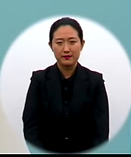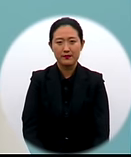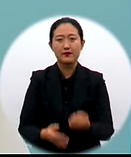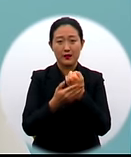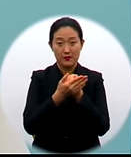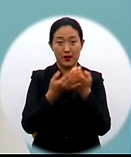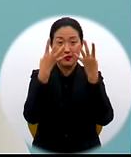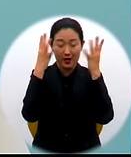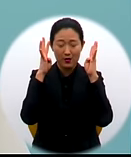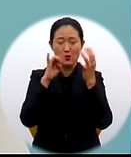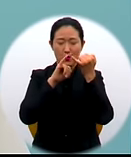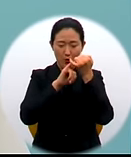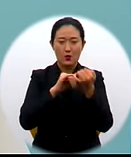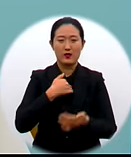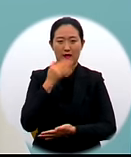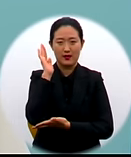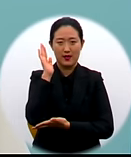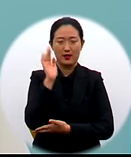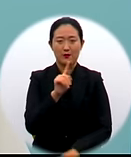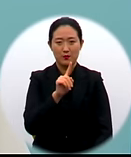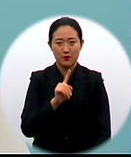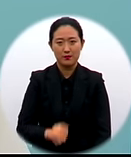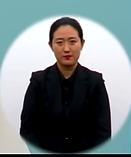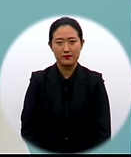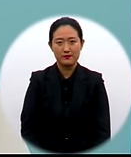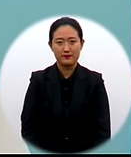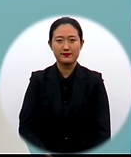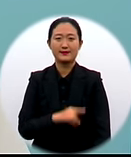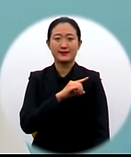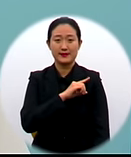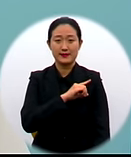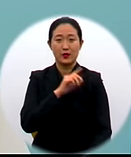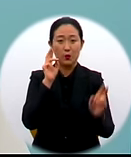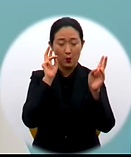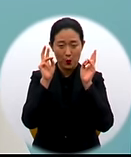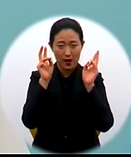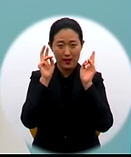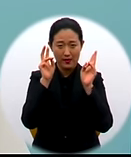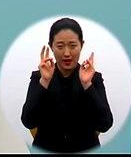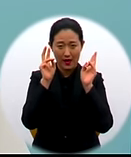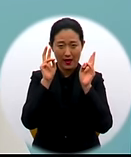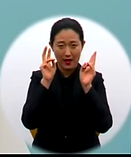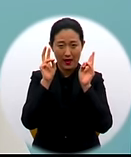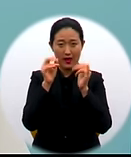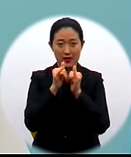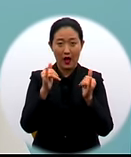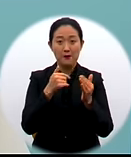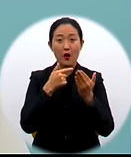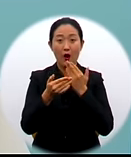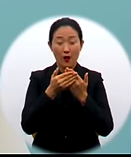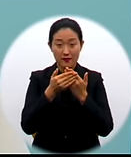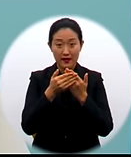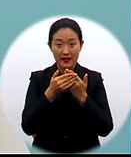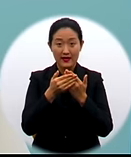있게 되는 거죠. 그래서 제가 4학년들한테 꼭 하는 이야기 중에 하나가 이겁니다. 자, 1등 기업이 과연